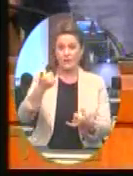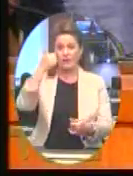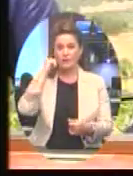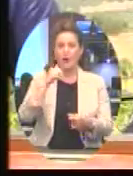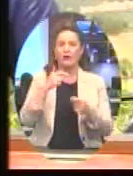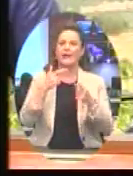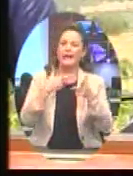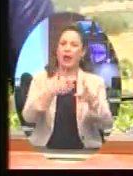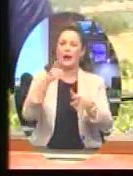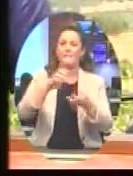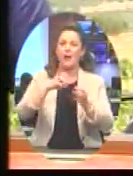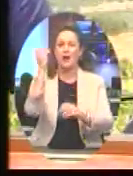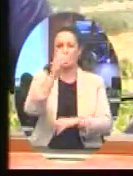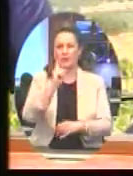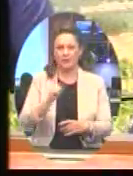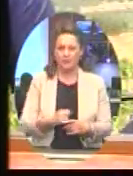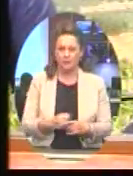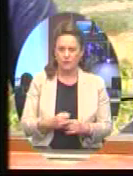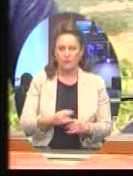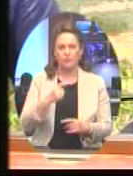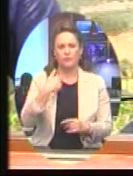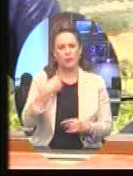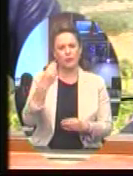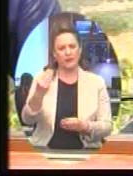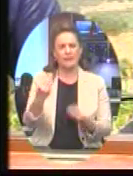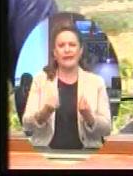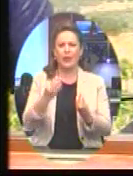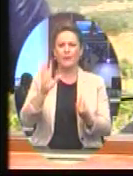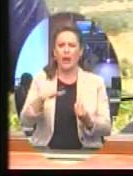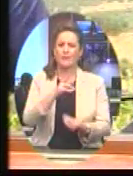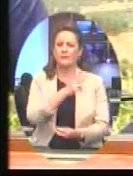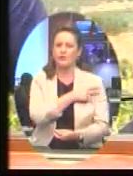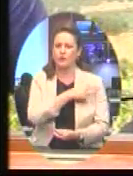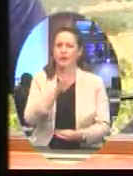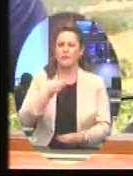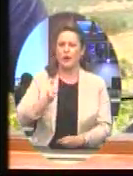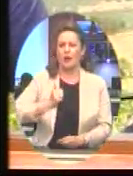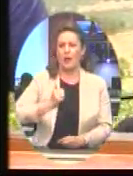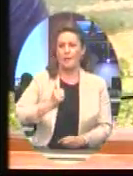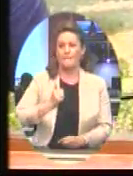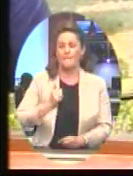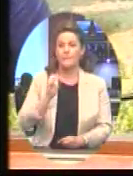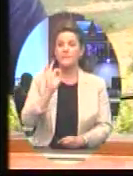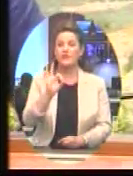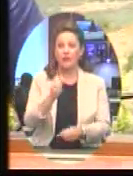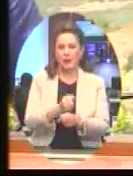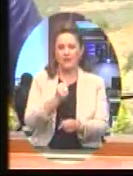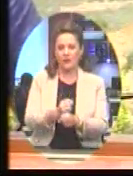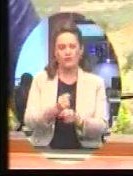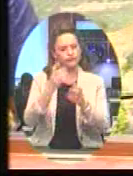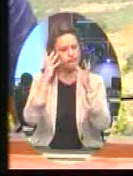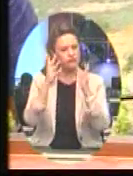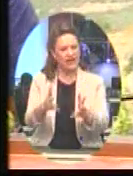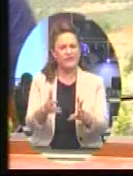האבנים. אנחנו מתכוונים לתת את הכלים גם לחיילים וגם לשוטרים כדי לפעול בתקיפות רבה